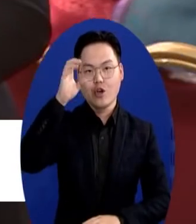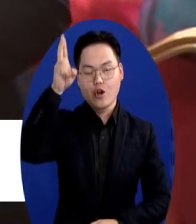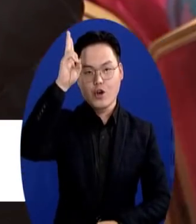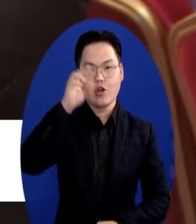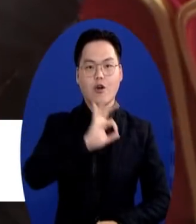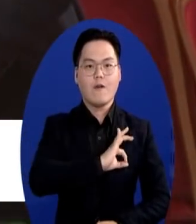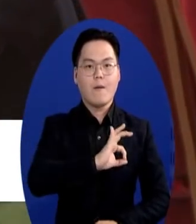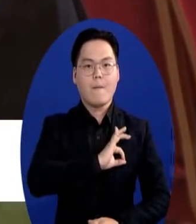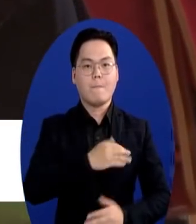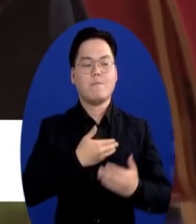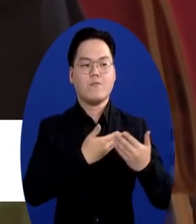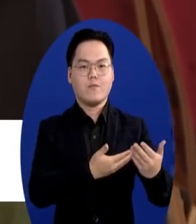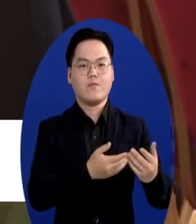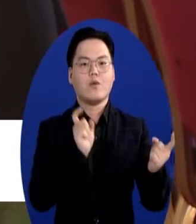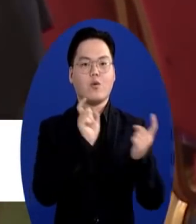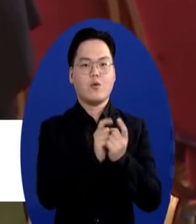медалийг гардуул өгсөн юм а.